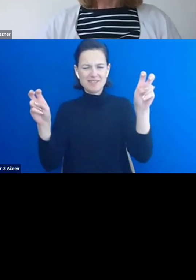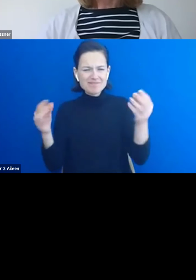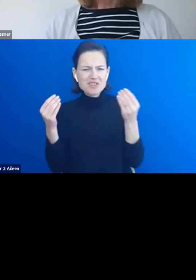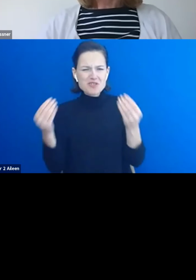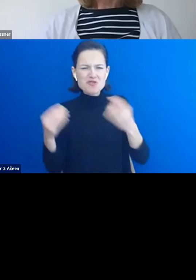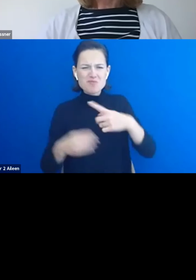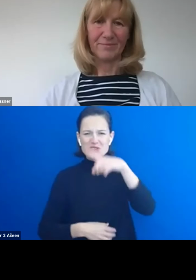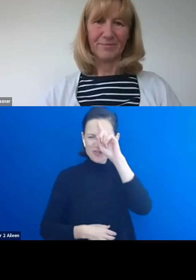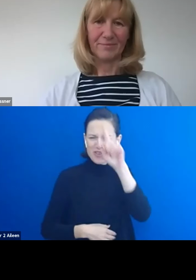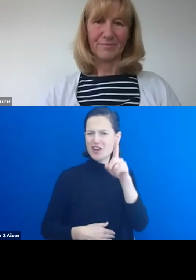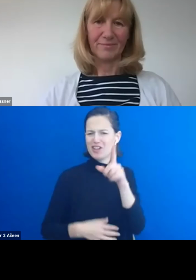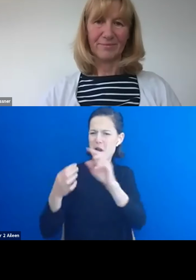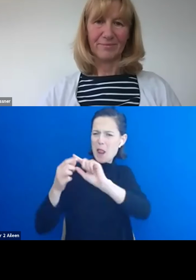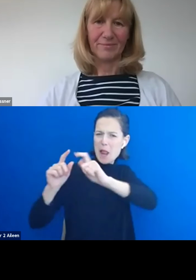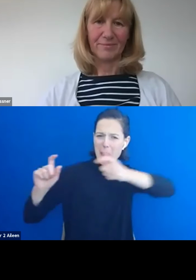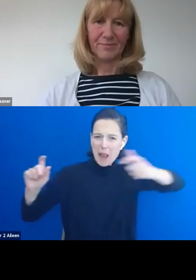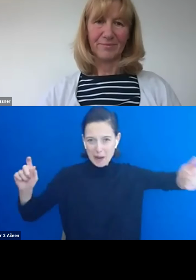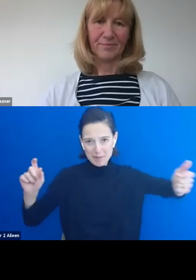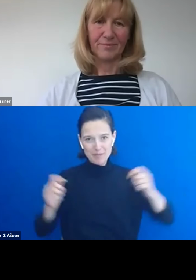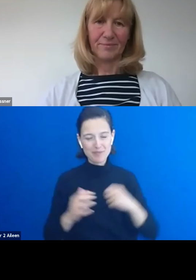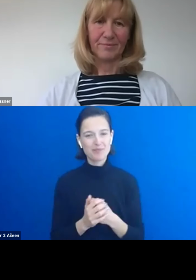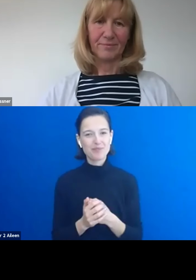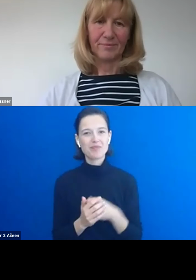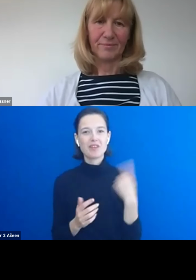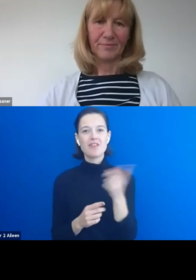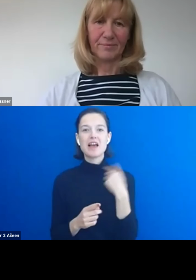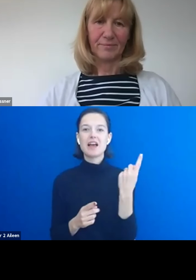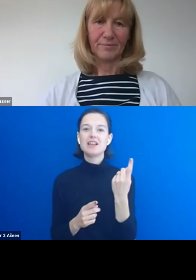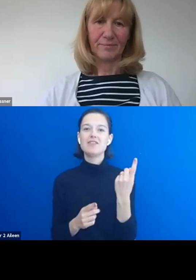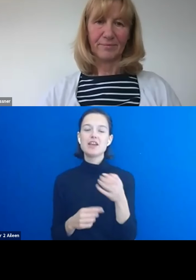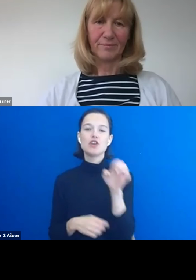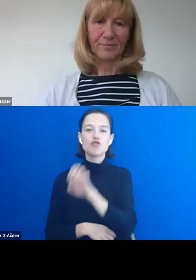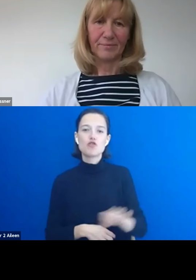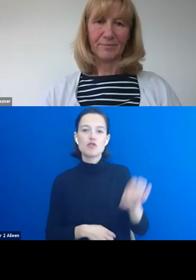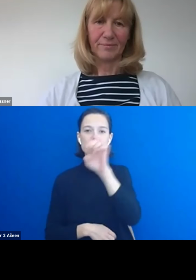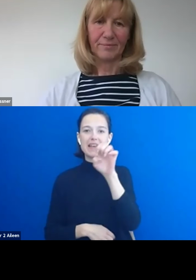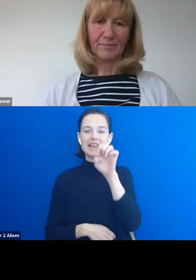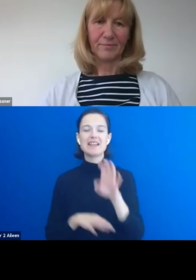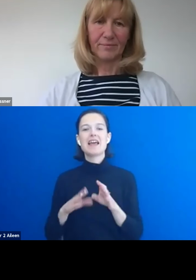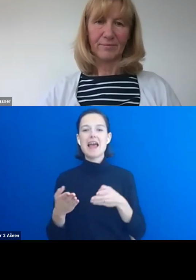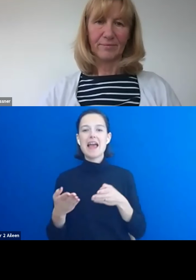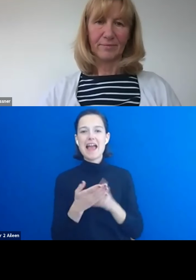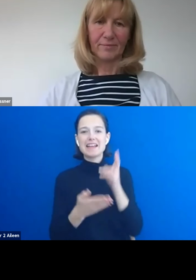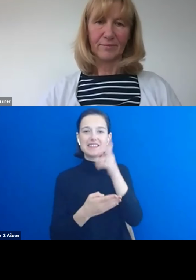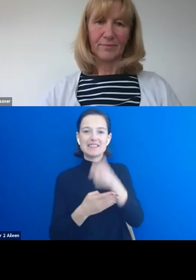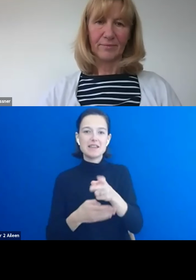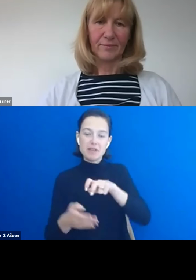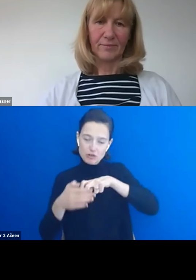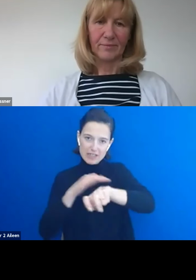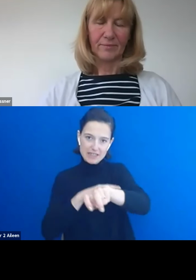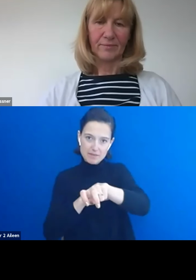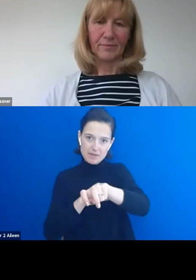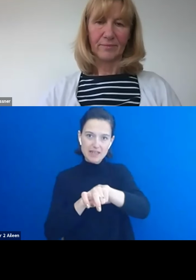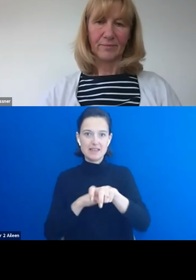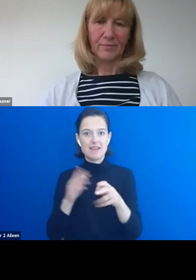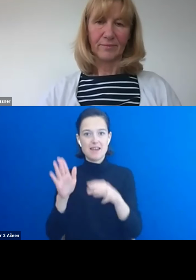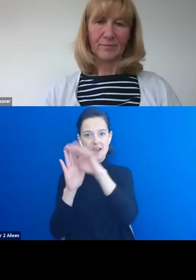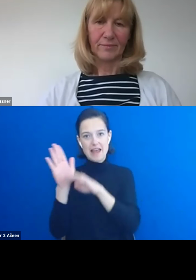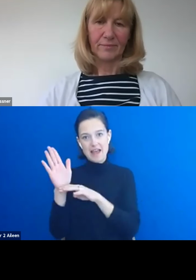Wir kennen es alle unter European Accessibility Act, das dann halt als Barrierefreiheitsstärkungsgesetz übertragen